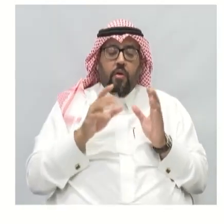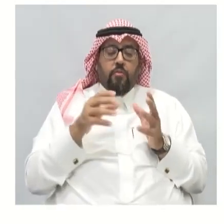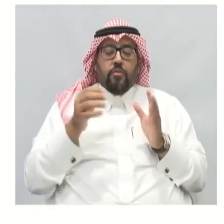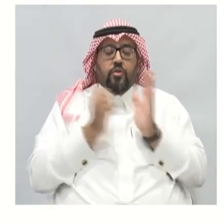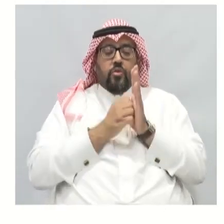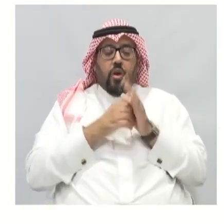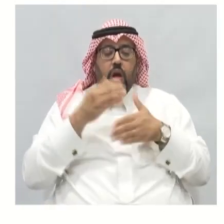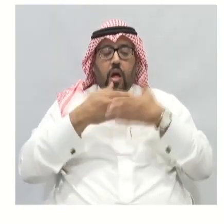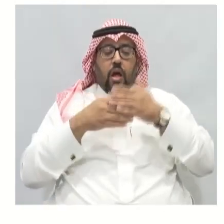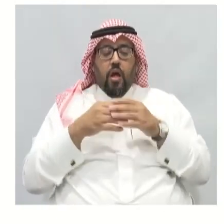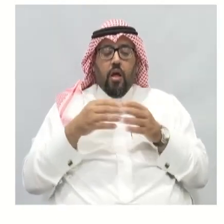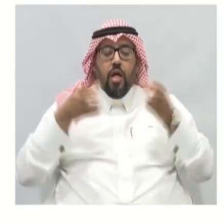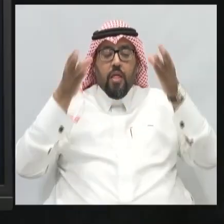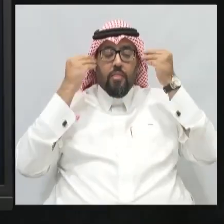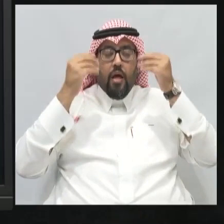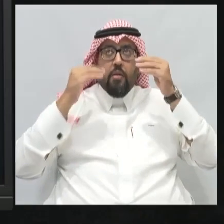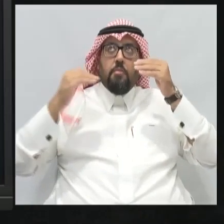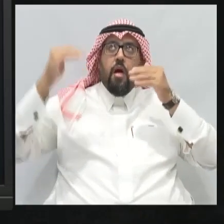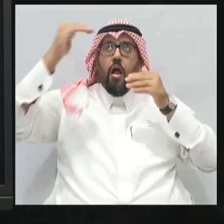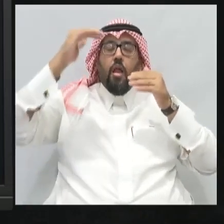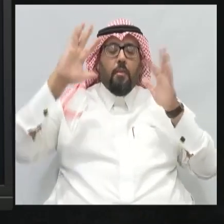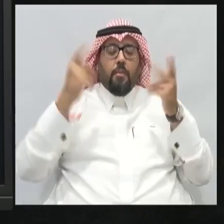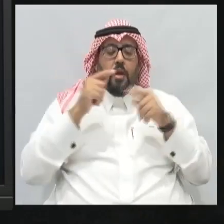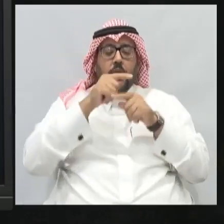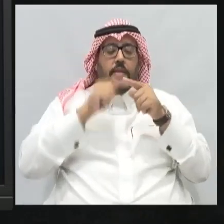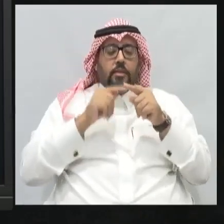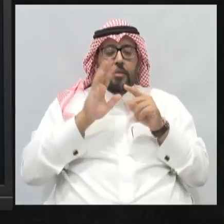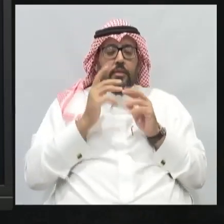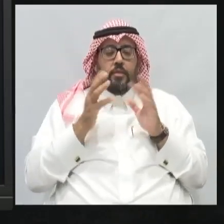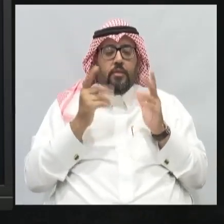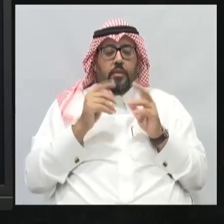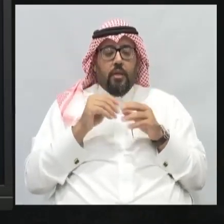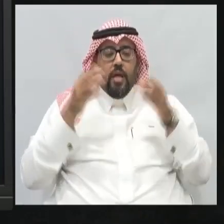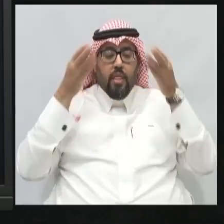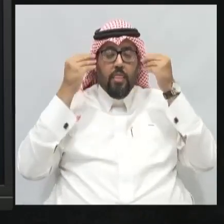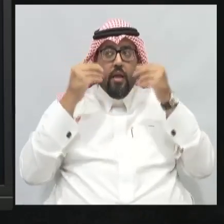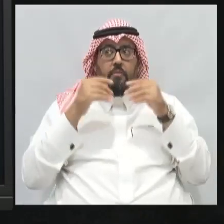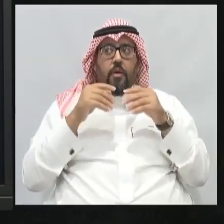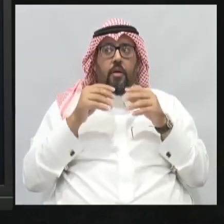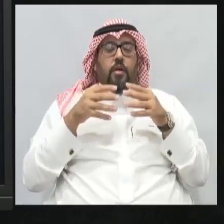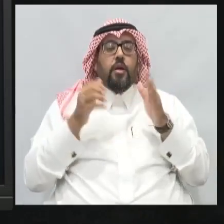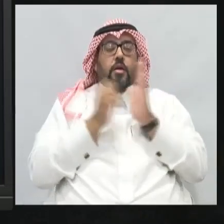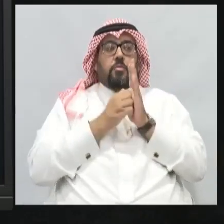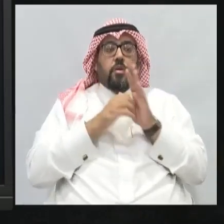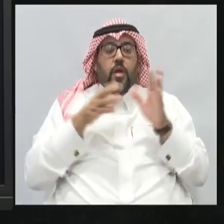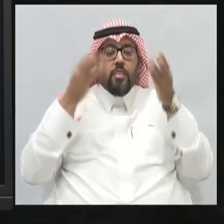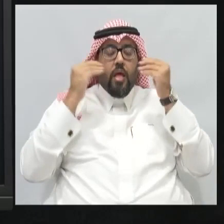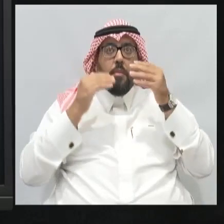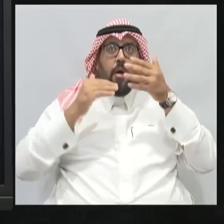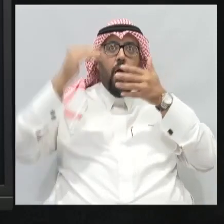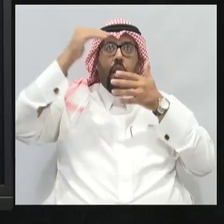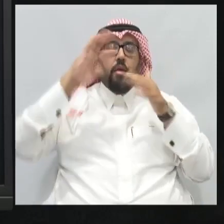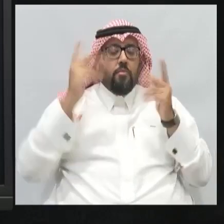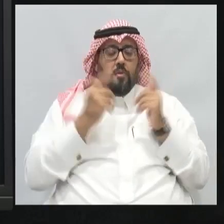الامريكيه درجه التعليم العالي كم نسبه الحاصلين من سكان الولايات على التعليم